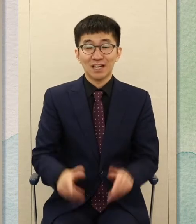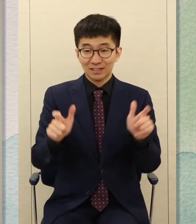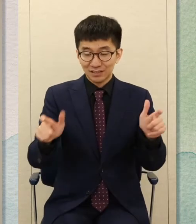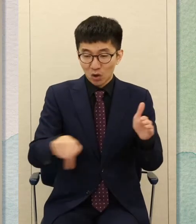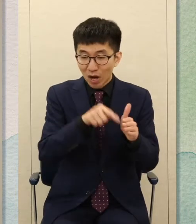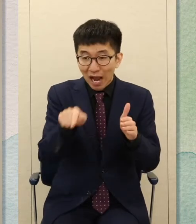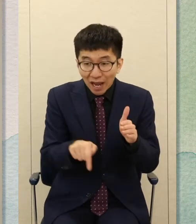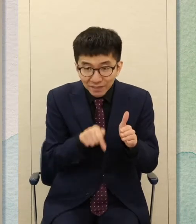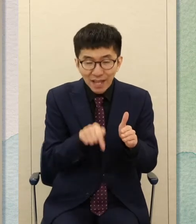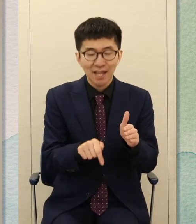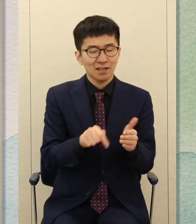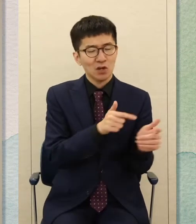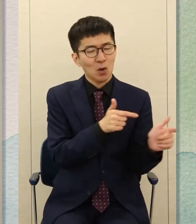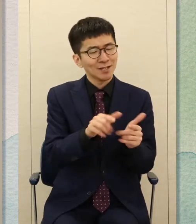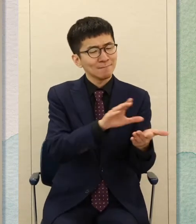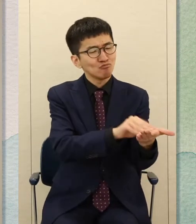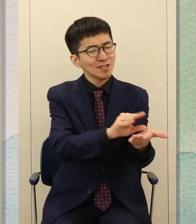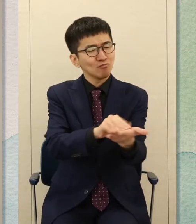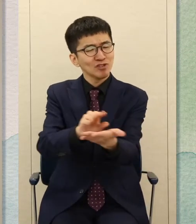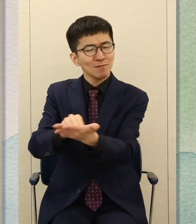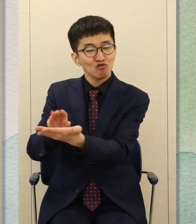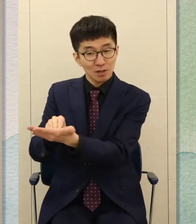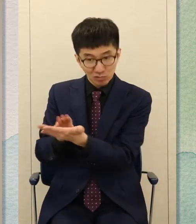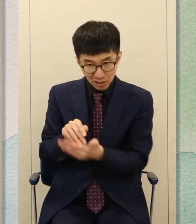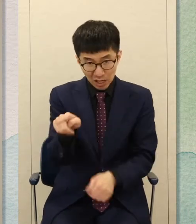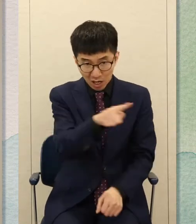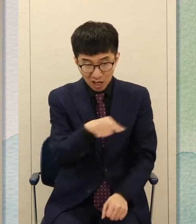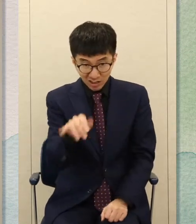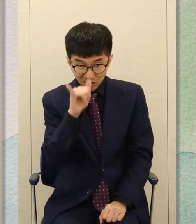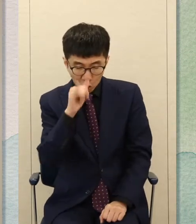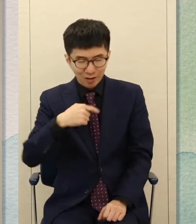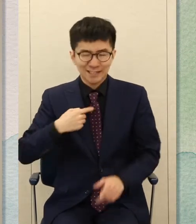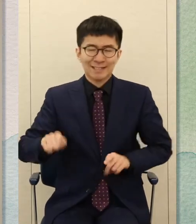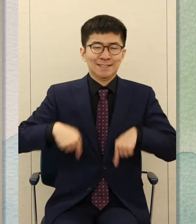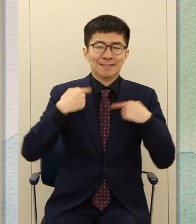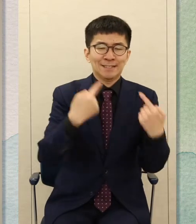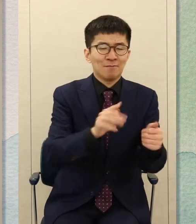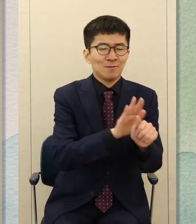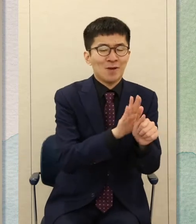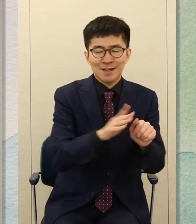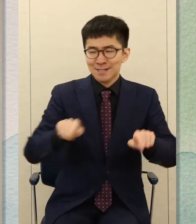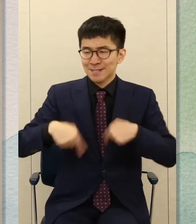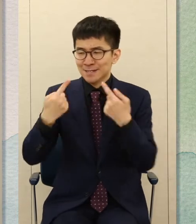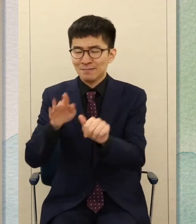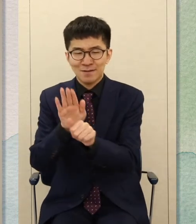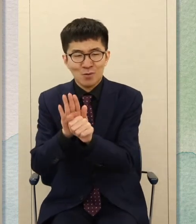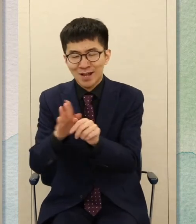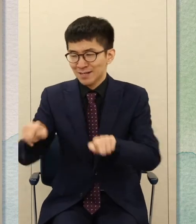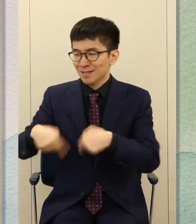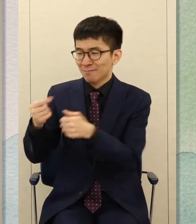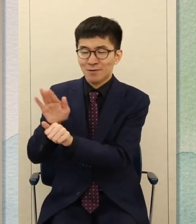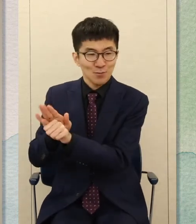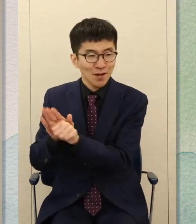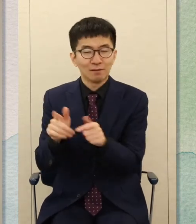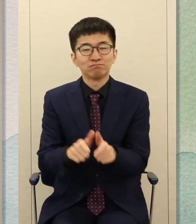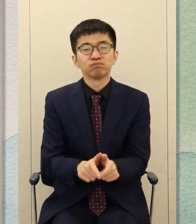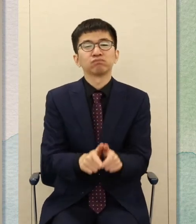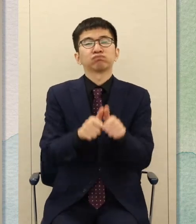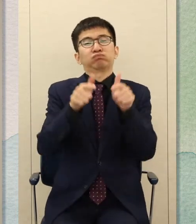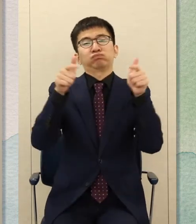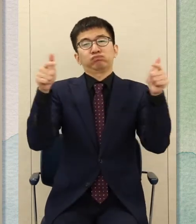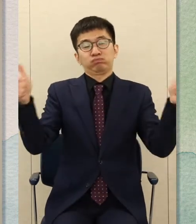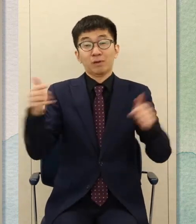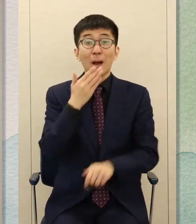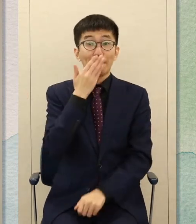내지는 지역사회의 문제에 대해서 자꾸 참여하게 돼요. 그래서 참여를 자꾸 늘려가게 돼요.